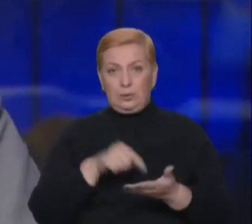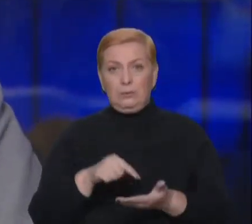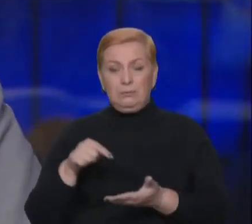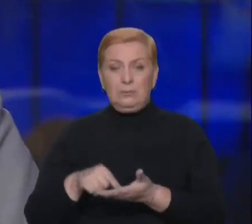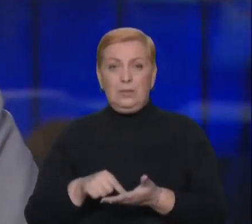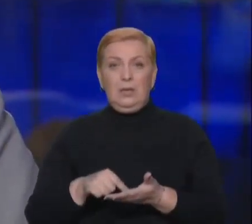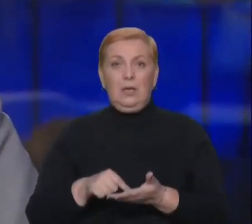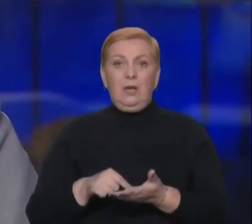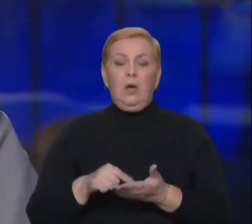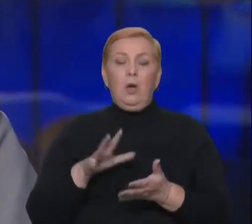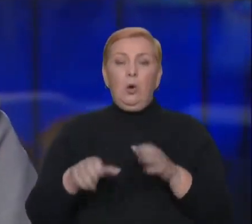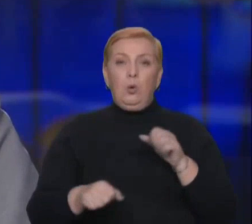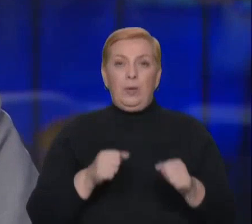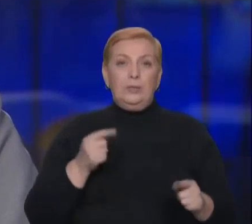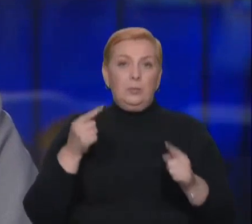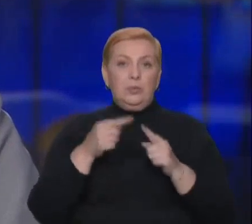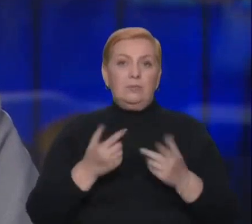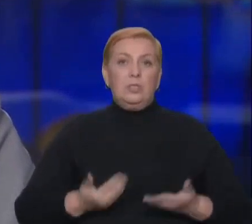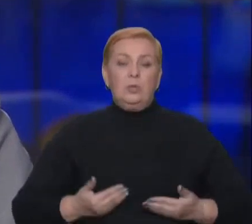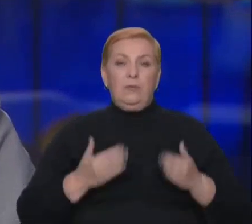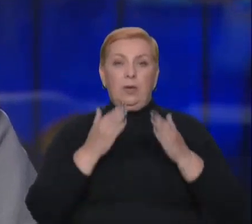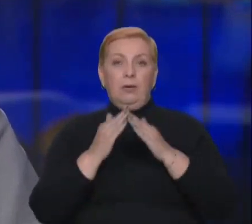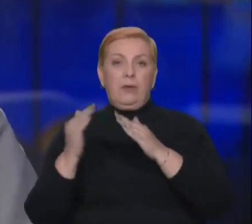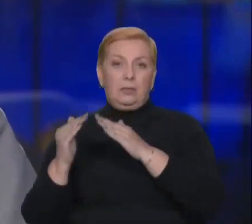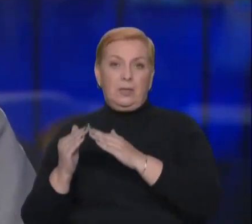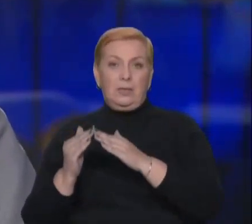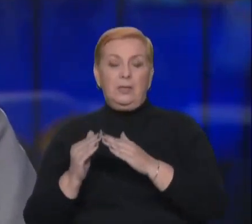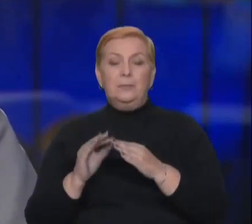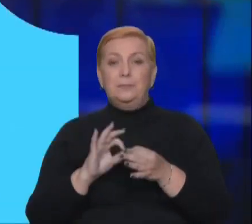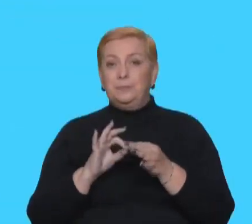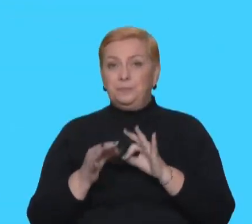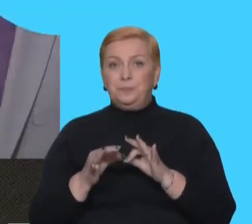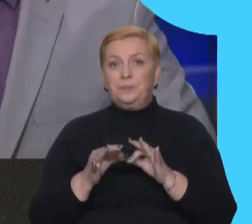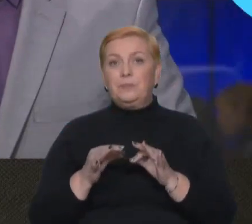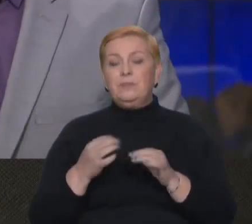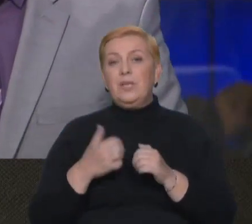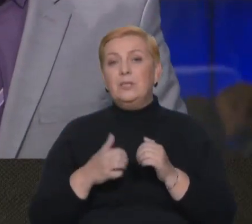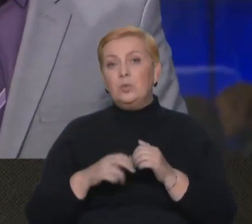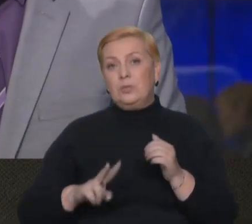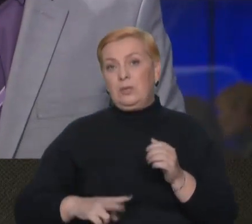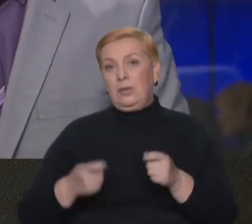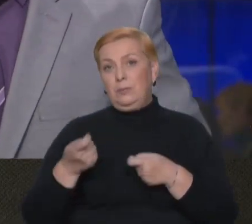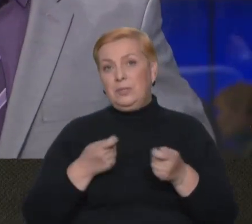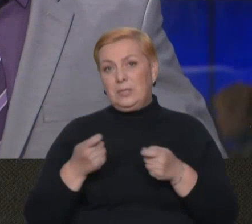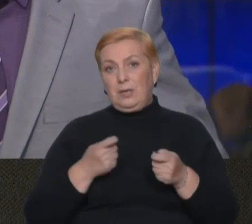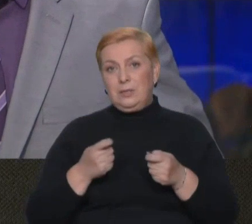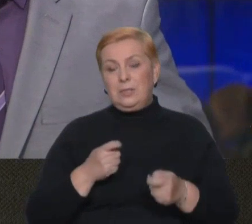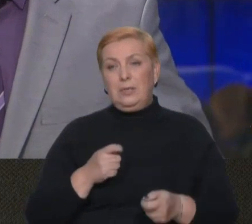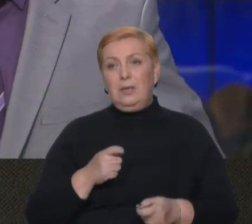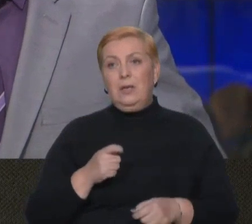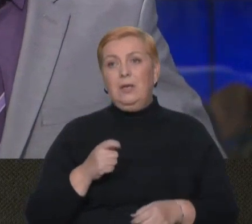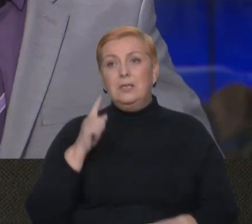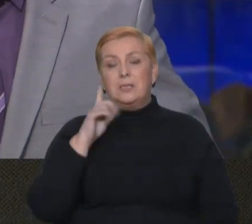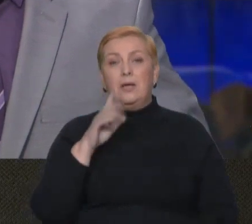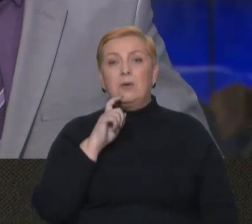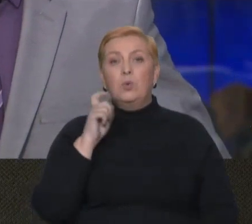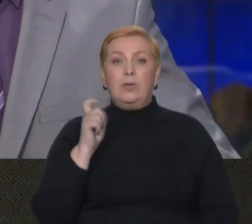полили у житло квартали Дета рота в керивника прессу херсонськой обласной администра Олександра толоко олександре